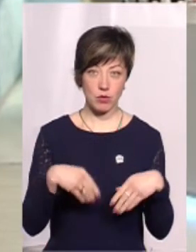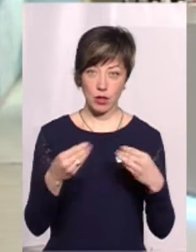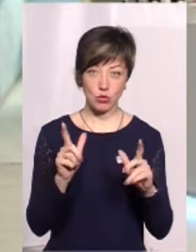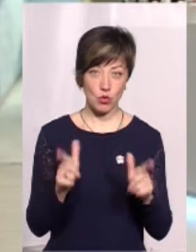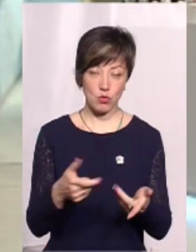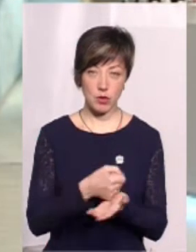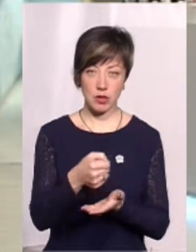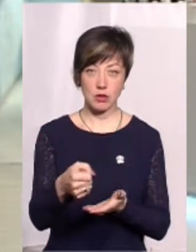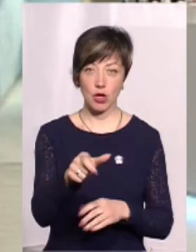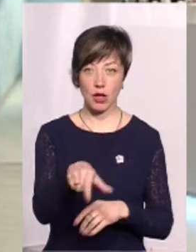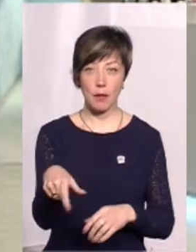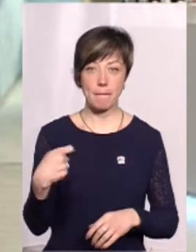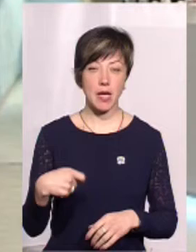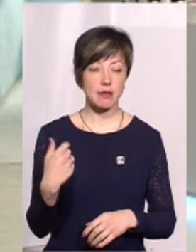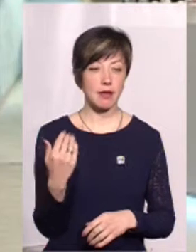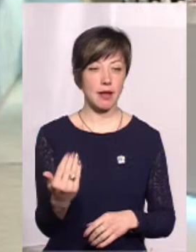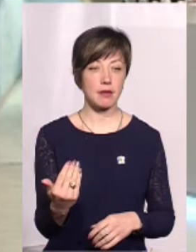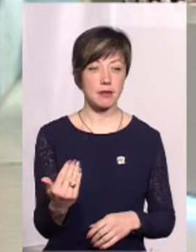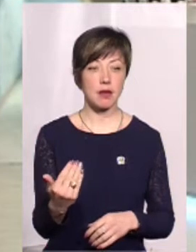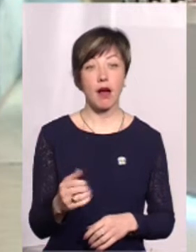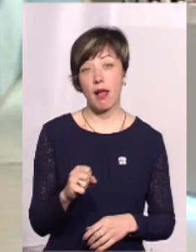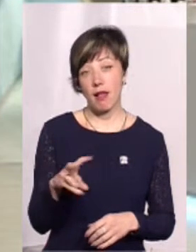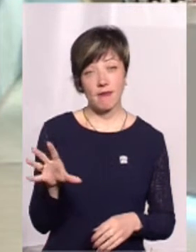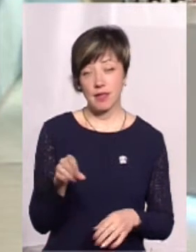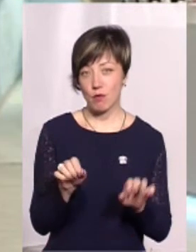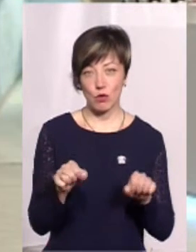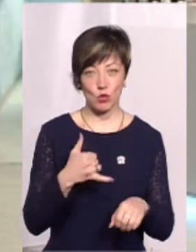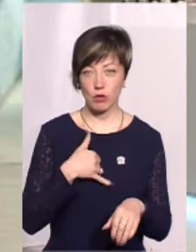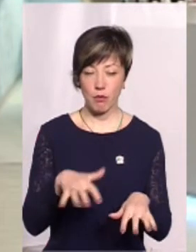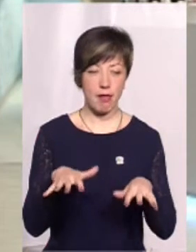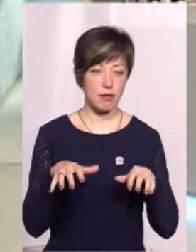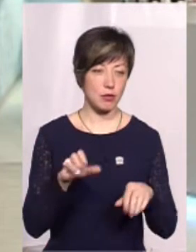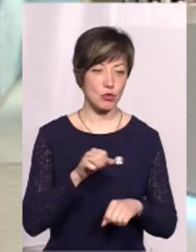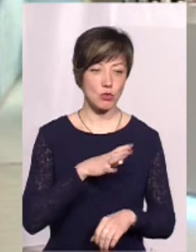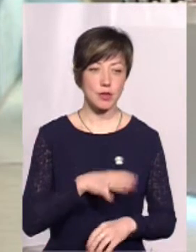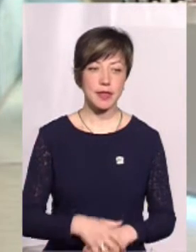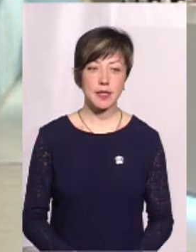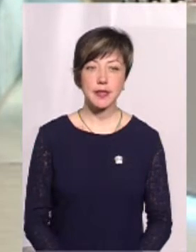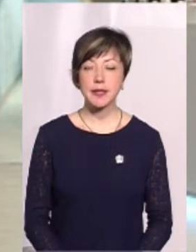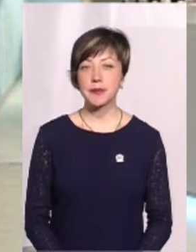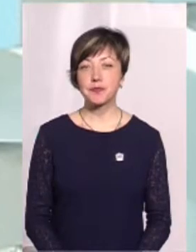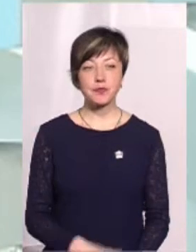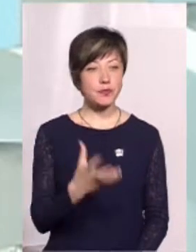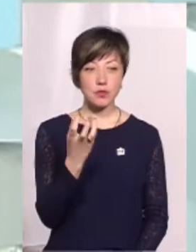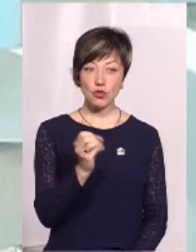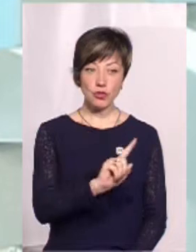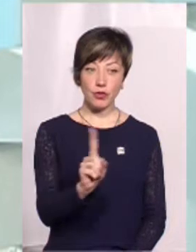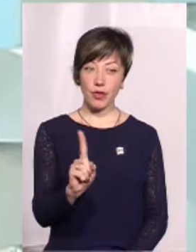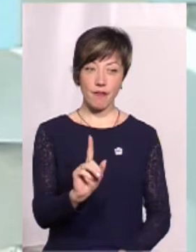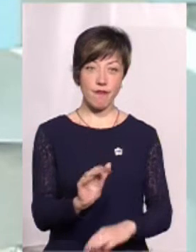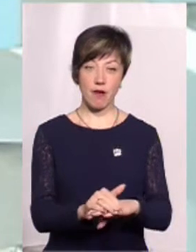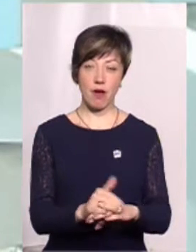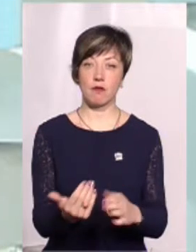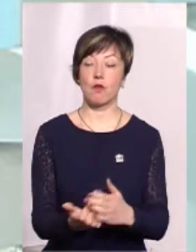згоду на призначення кандидатури президента. Хоч все може бути в нашому парламенті. Крім того, ще не факт, що в